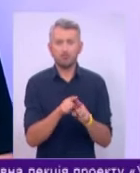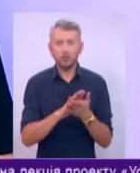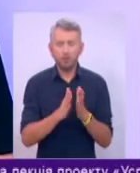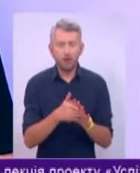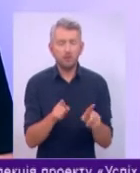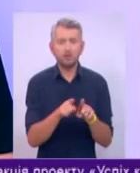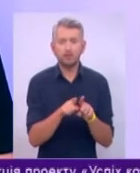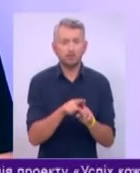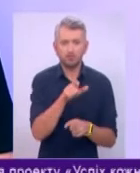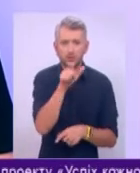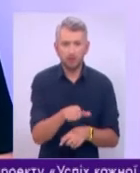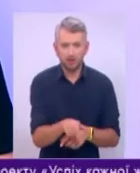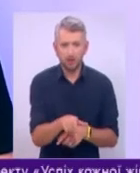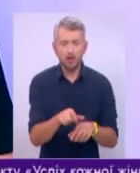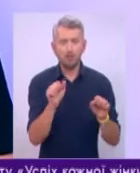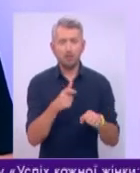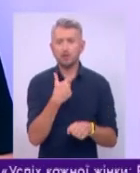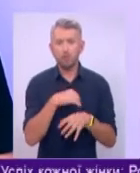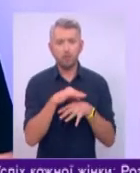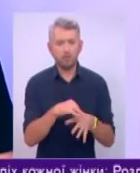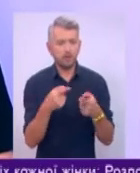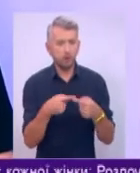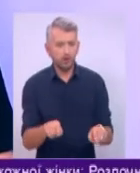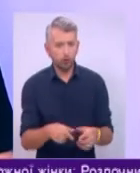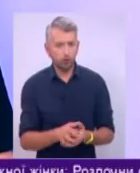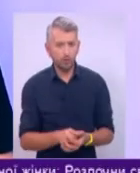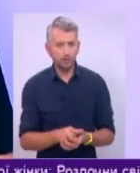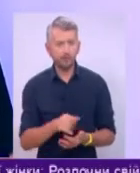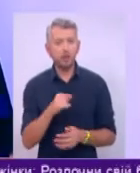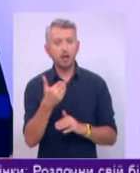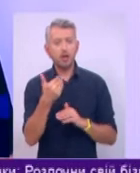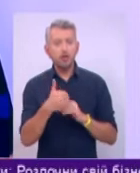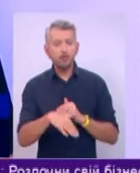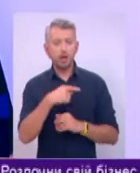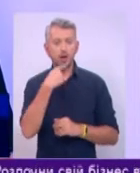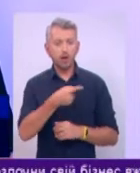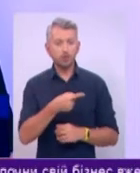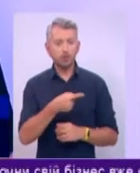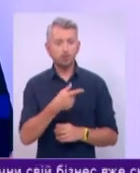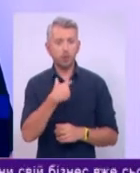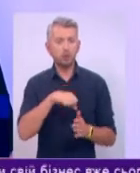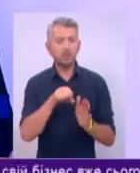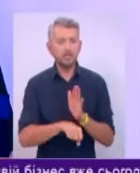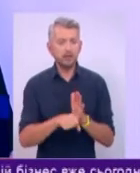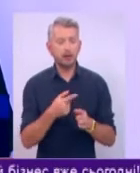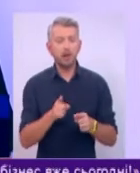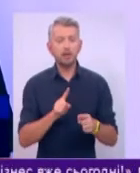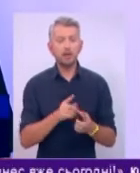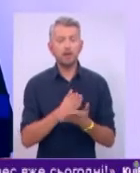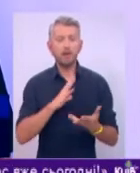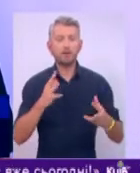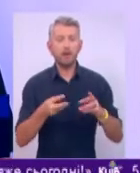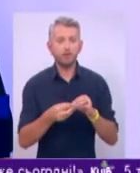сама людина може повести себе по-різному. І вже кажучи, суїцид – це є